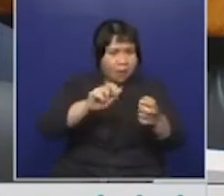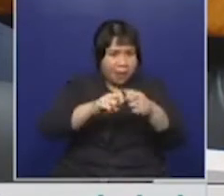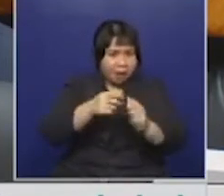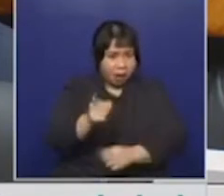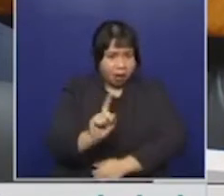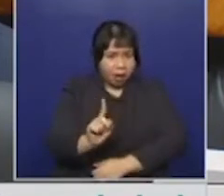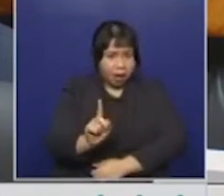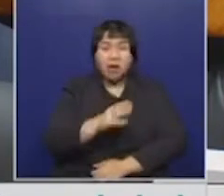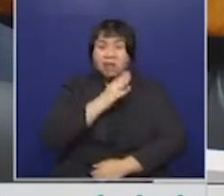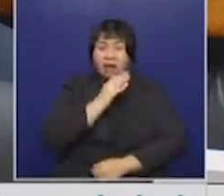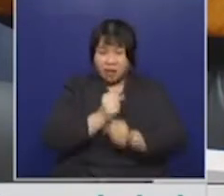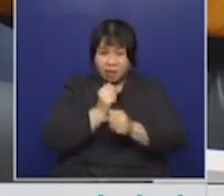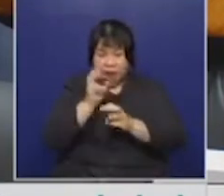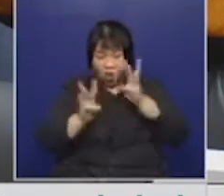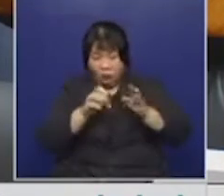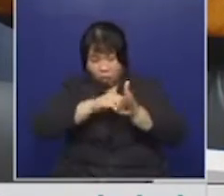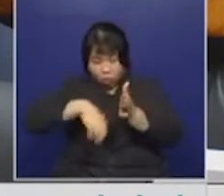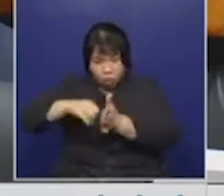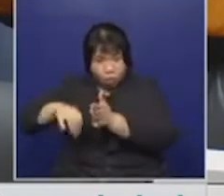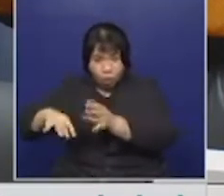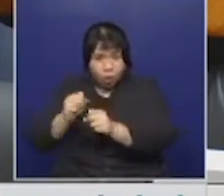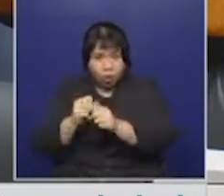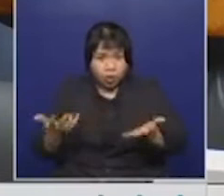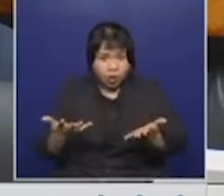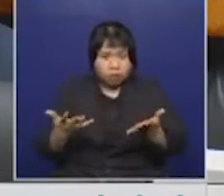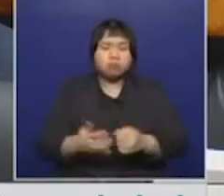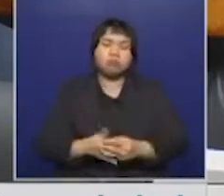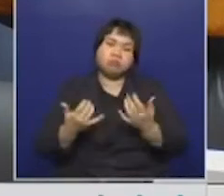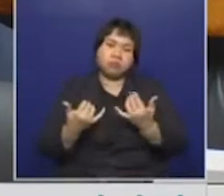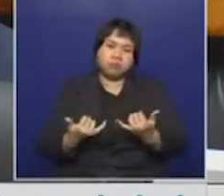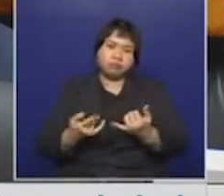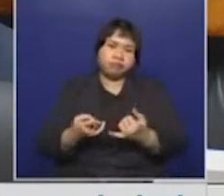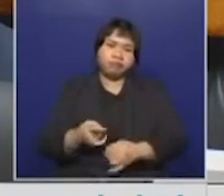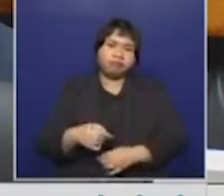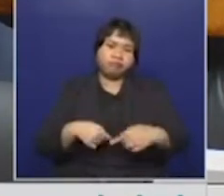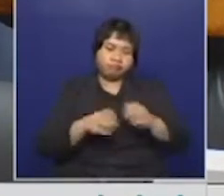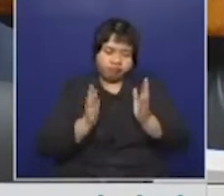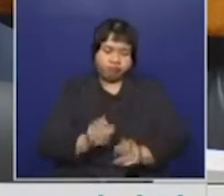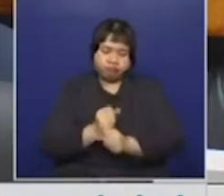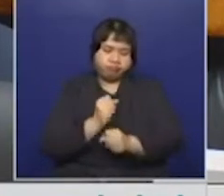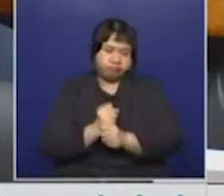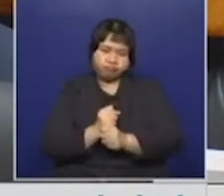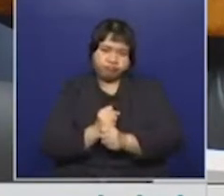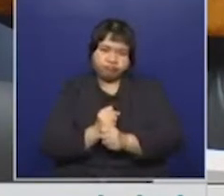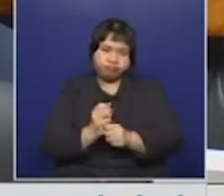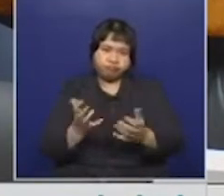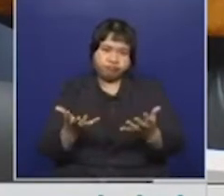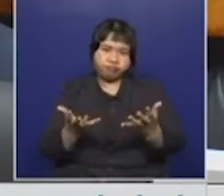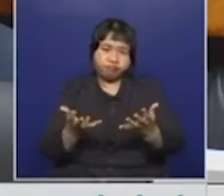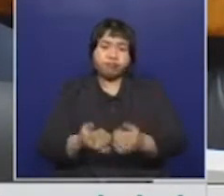ไม่หากมีการตกงานเพิ่มขึ้นอย่างต่อเนื่องแล้วอย่างนี้ความมั่นคงในชีวิตของประชาชนจะเหลืออะไร